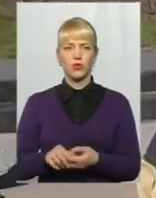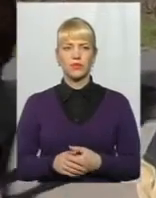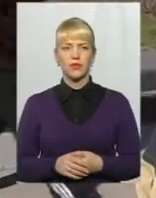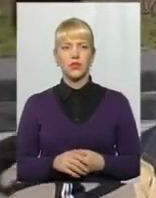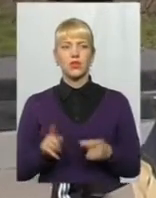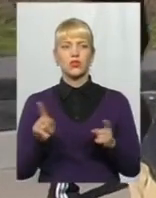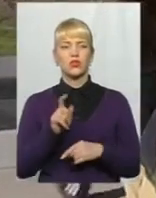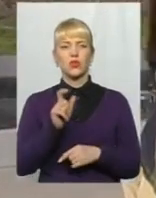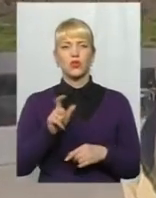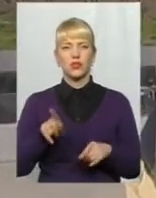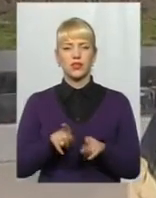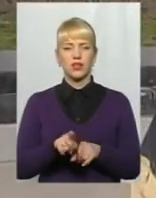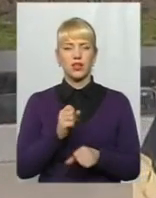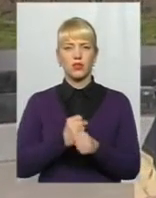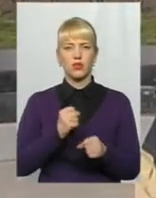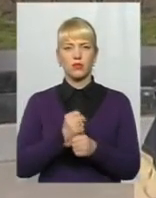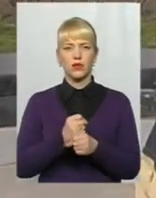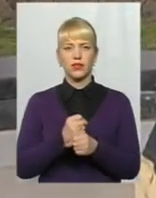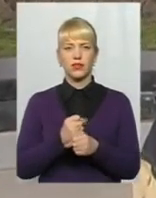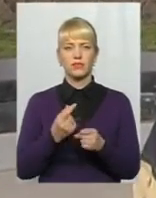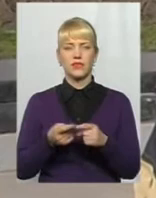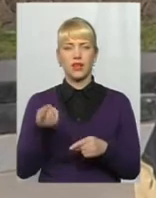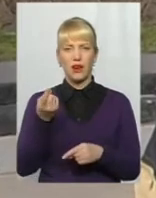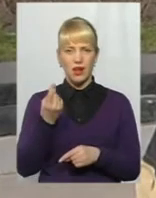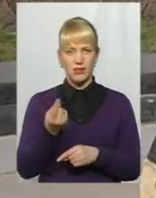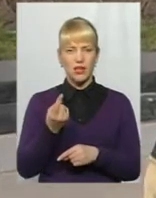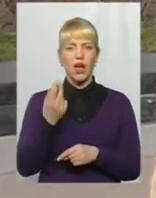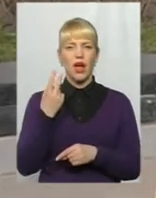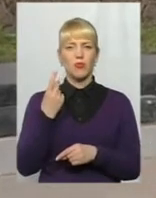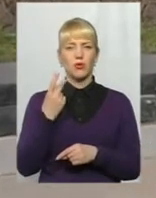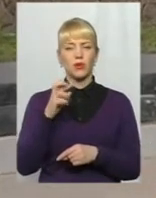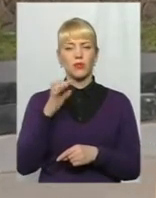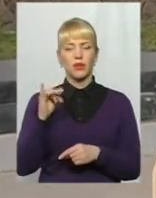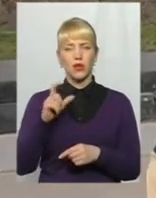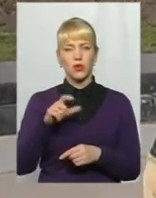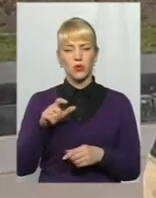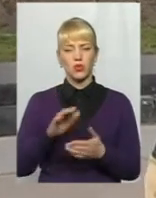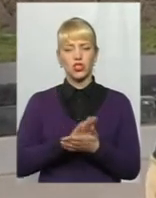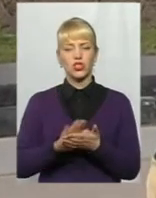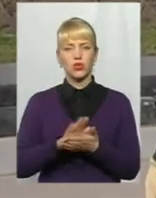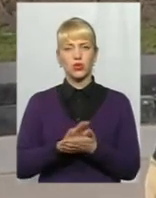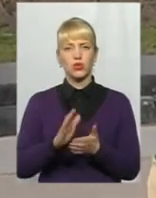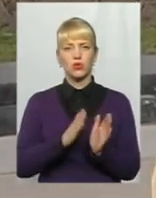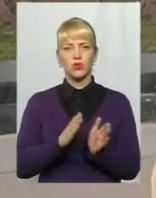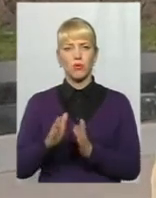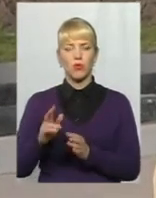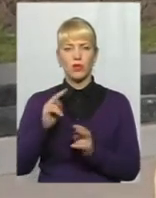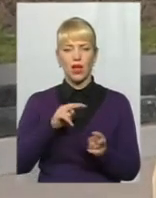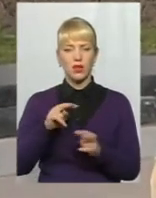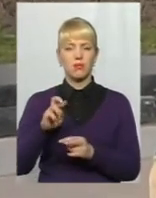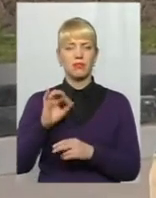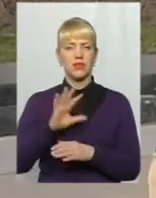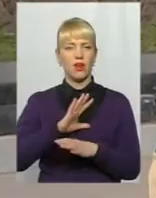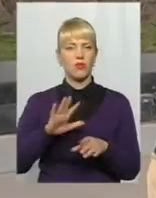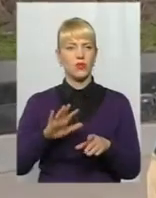люди так виробляють. Це раз. А по-друге, от якби люди чистоту соблюдали би, то, може, б такого би не було